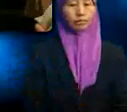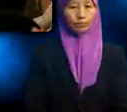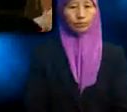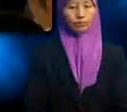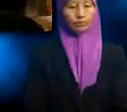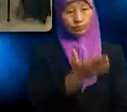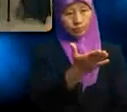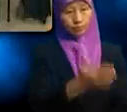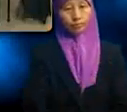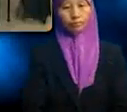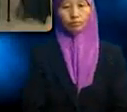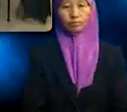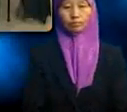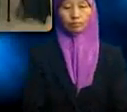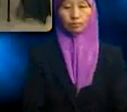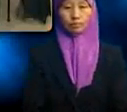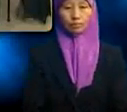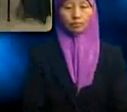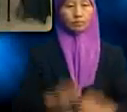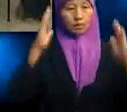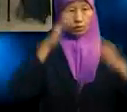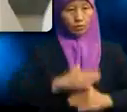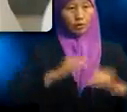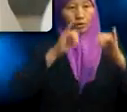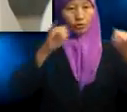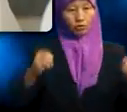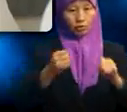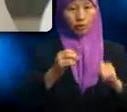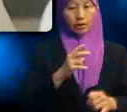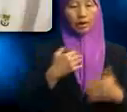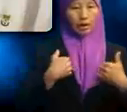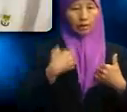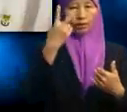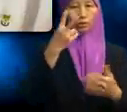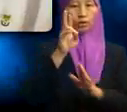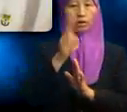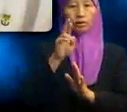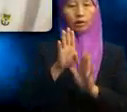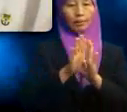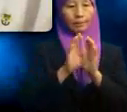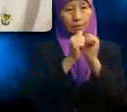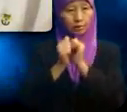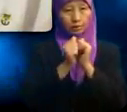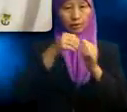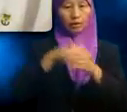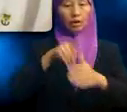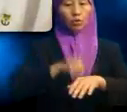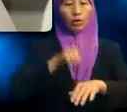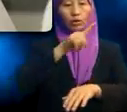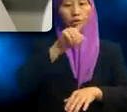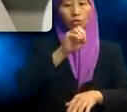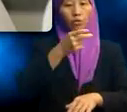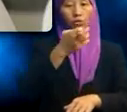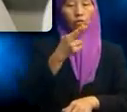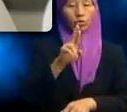Ya, Laili. Solat Jumaat ialah solat dua rakaat berjemaah dalam waktu zuhur pada